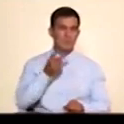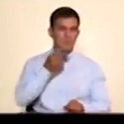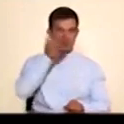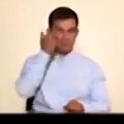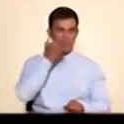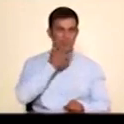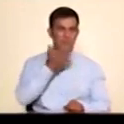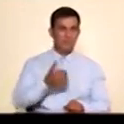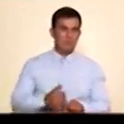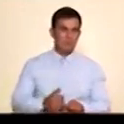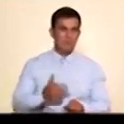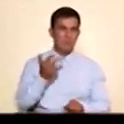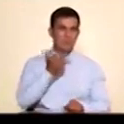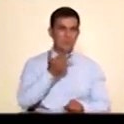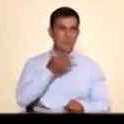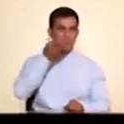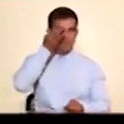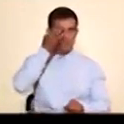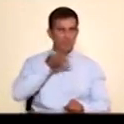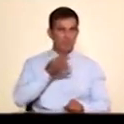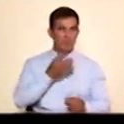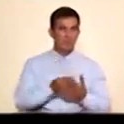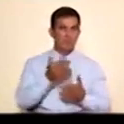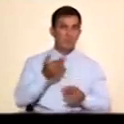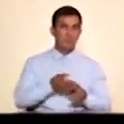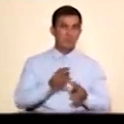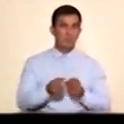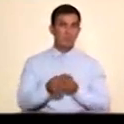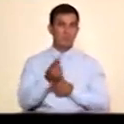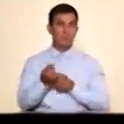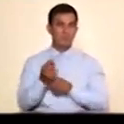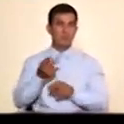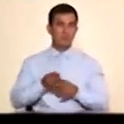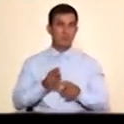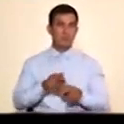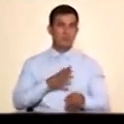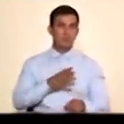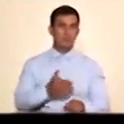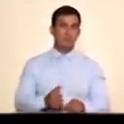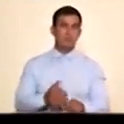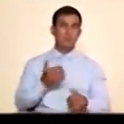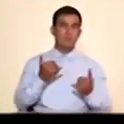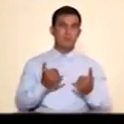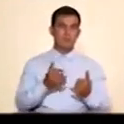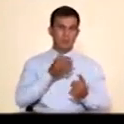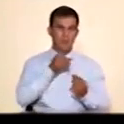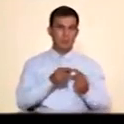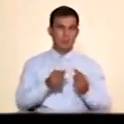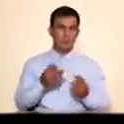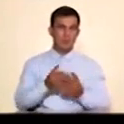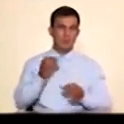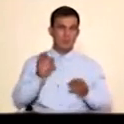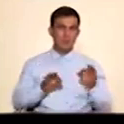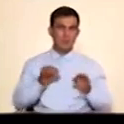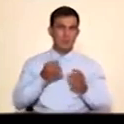Italiya va uchinchisi Germaniya davlatlarining yuzaga kelishiga sababchi bo'lgan. Albatta, hozirgi xarita bilan Germaniya